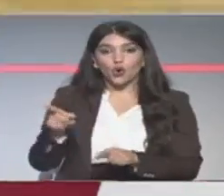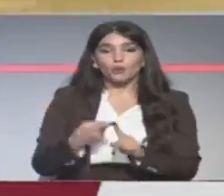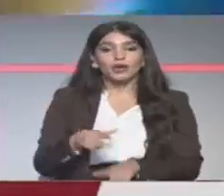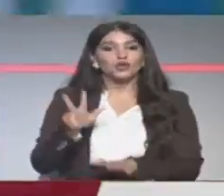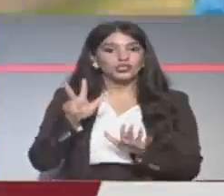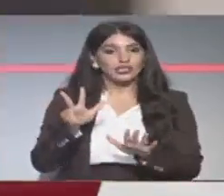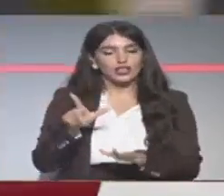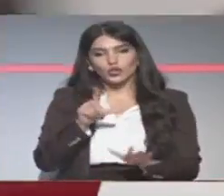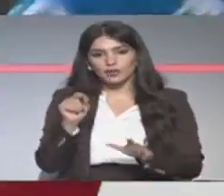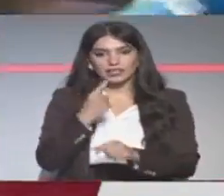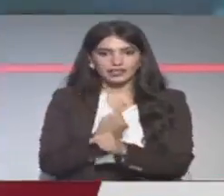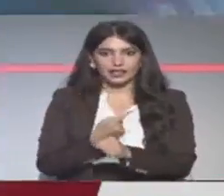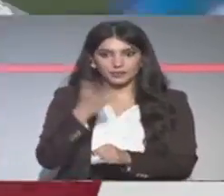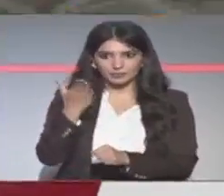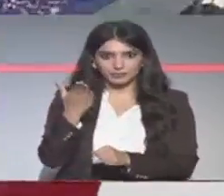الدقيقة 73.